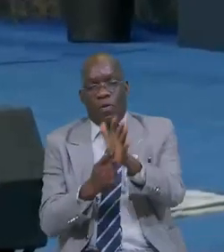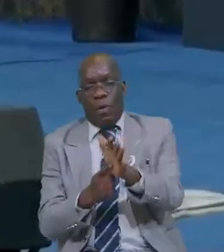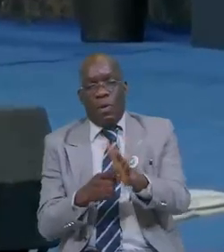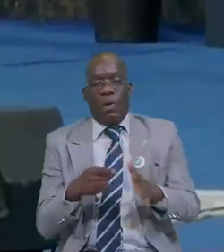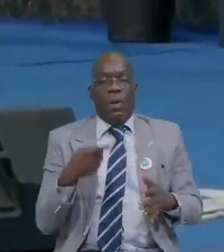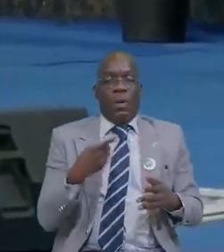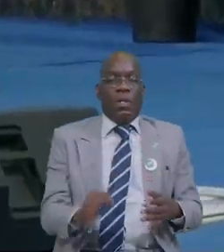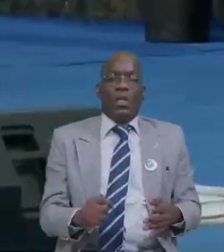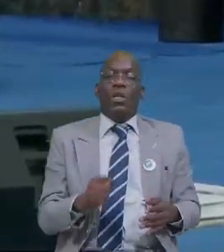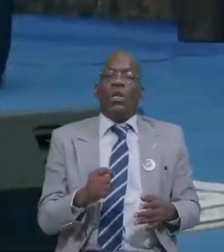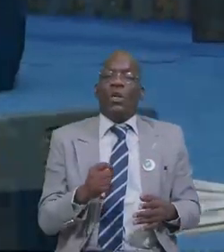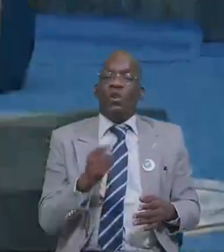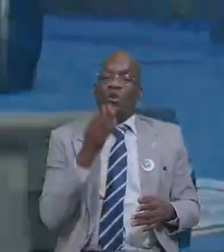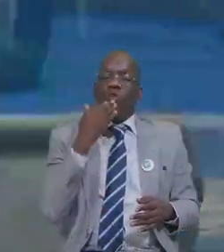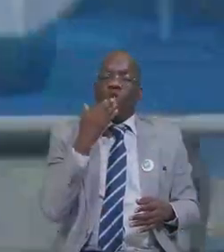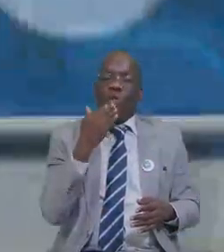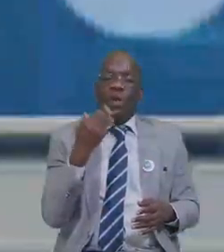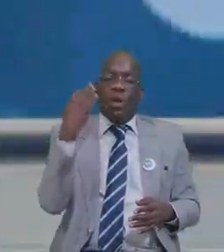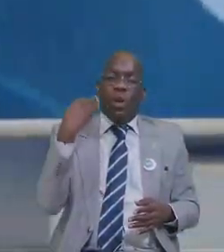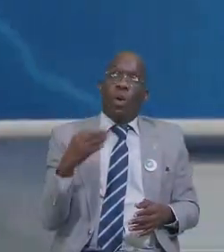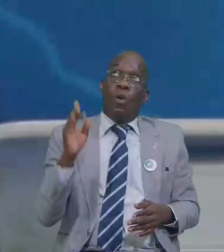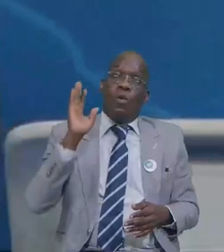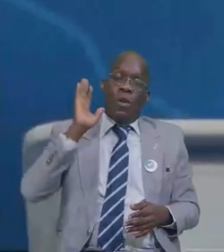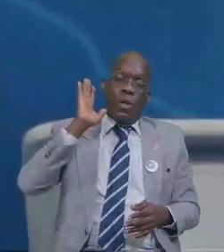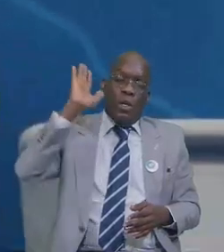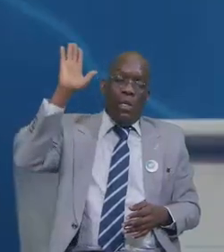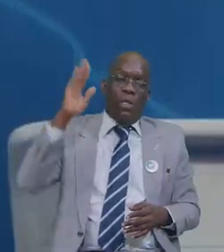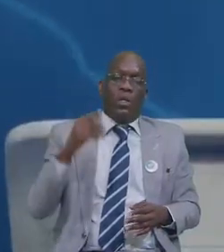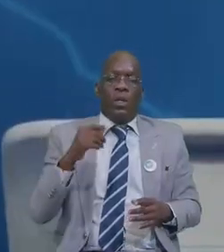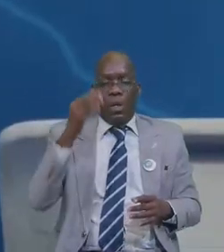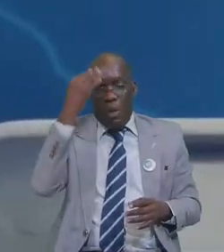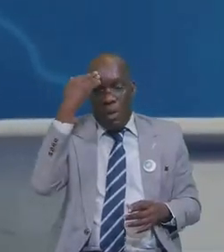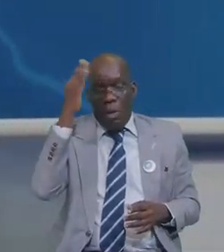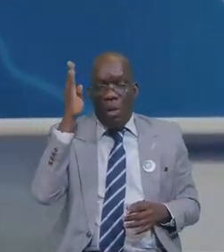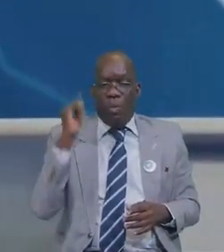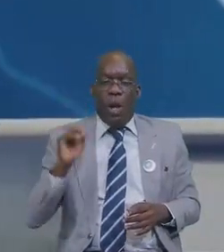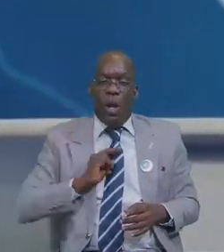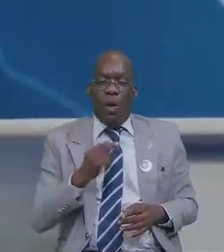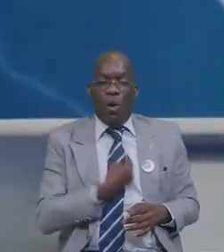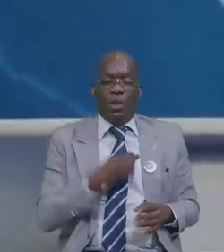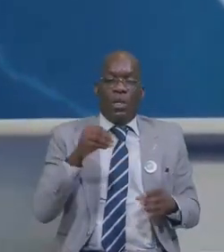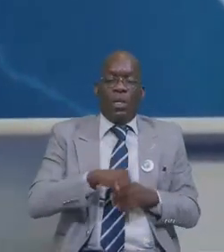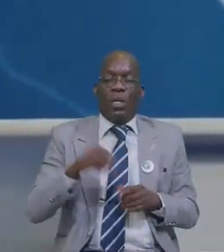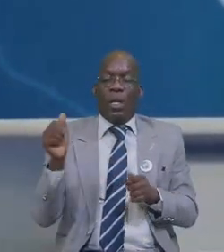par nous, en tout lieu, l'odeur de sa connaissance.